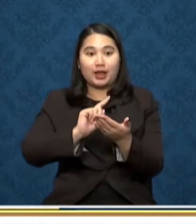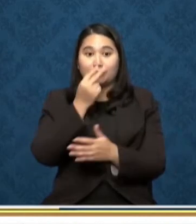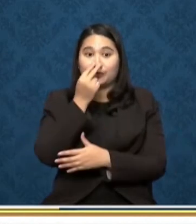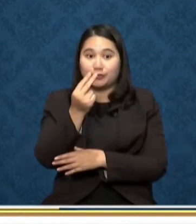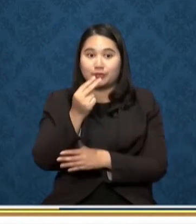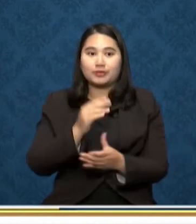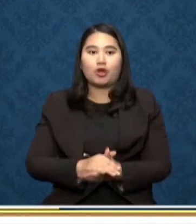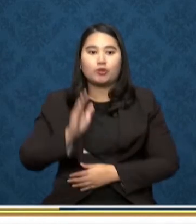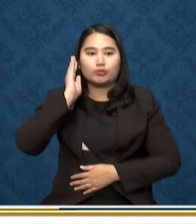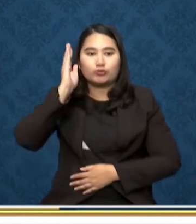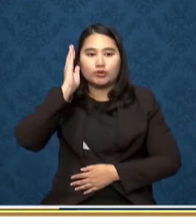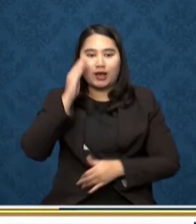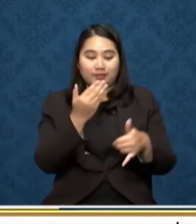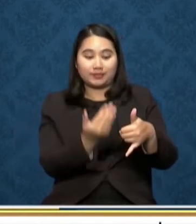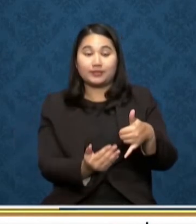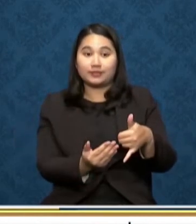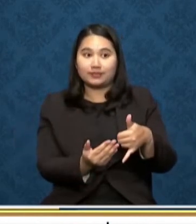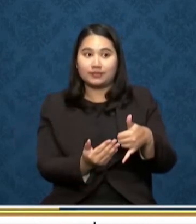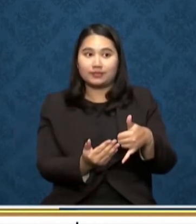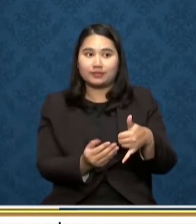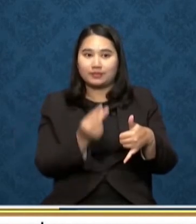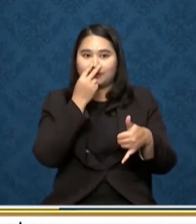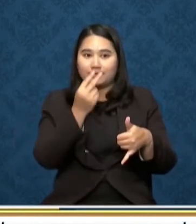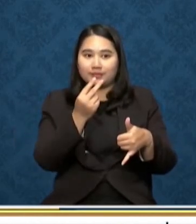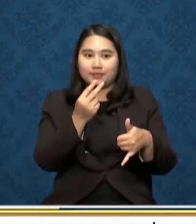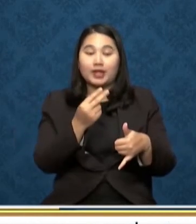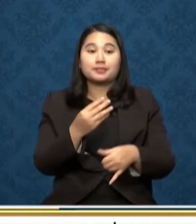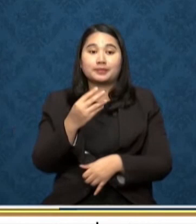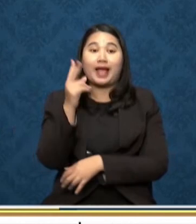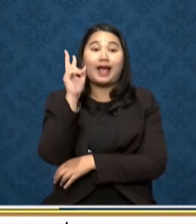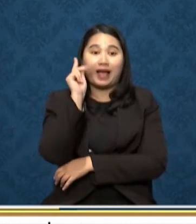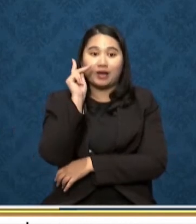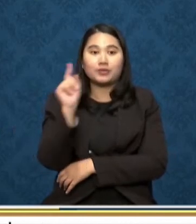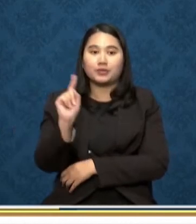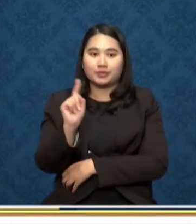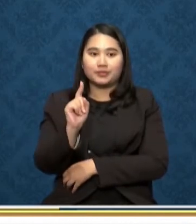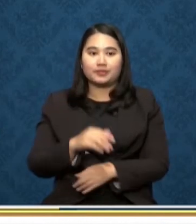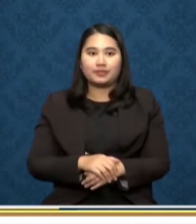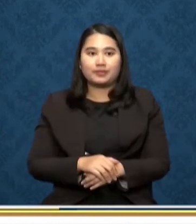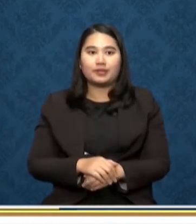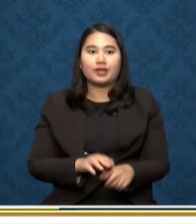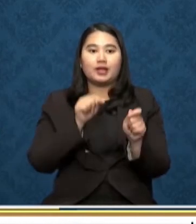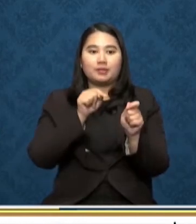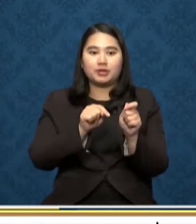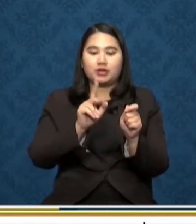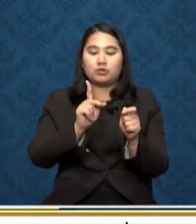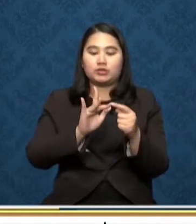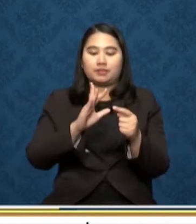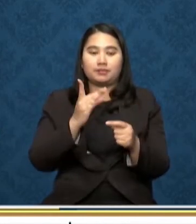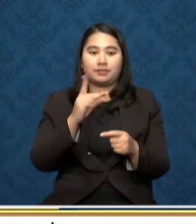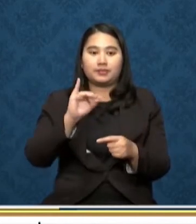น้องผู้ชายคนหนึ่งครั ที่เราเหนกตามหนาสื่อทกท่านนะครับเป็นชาวอเภอกุจับครั